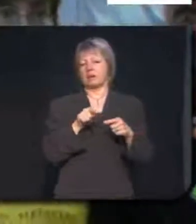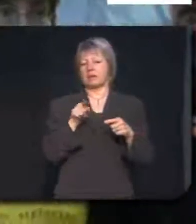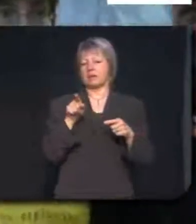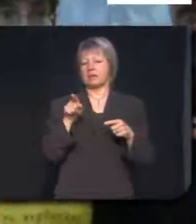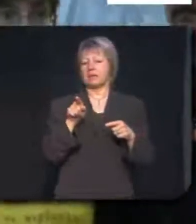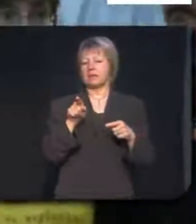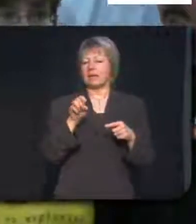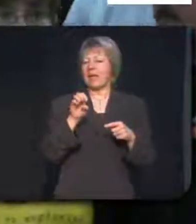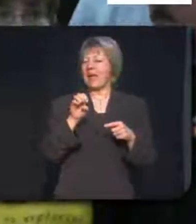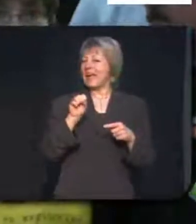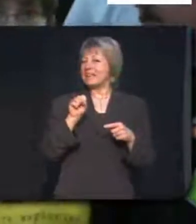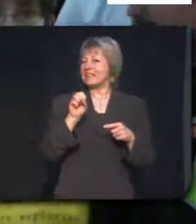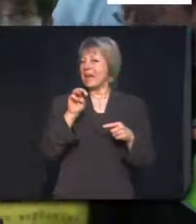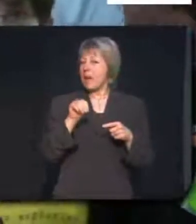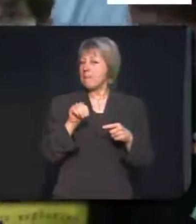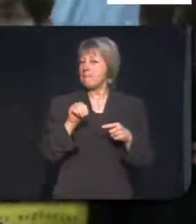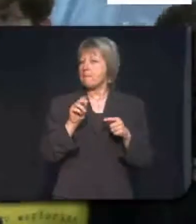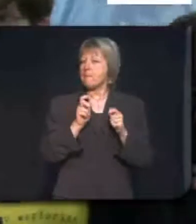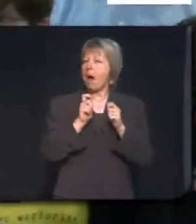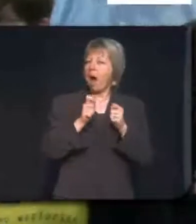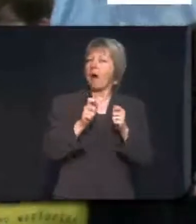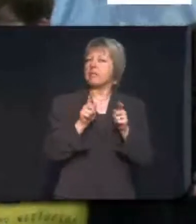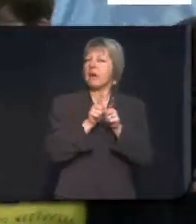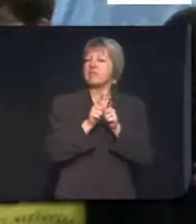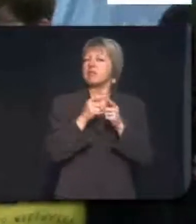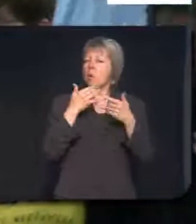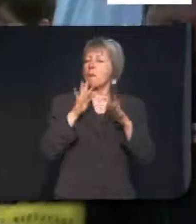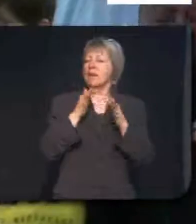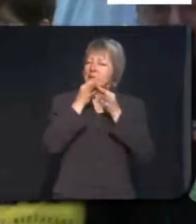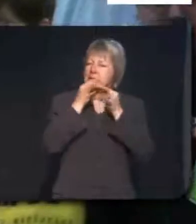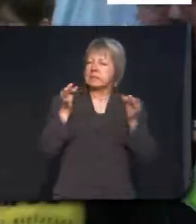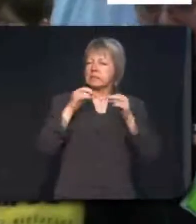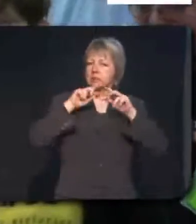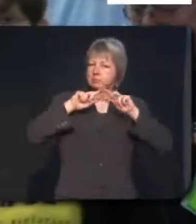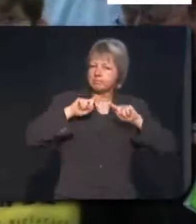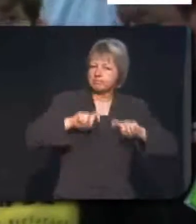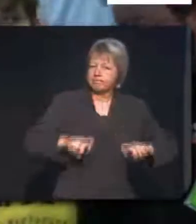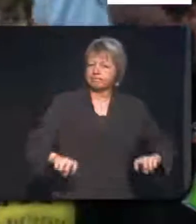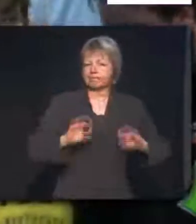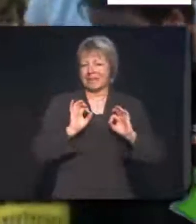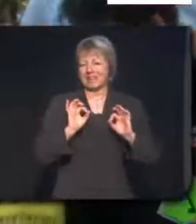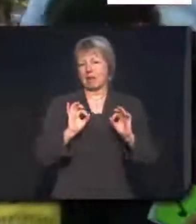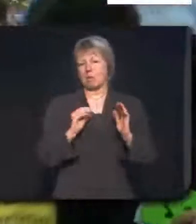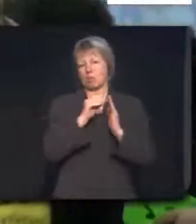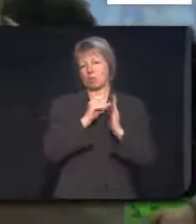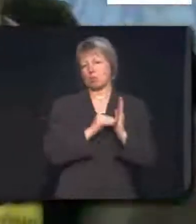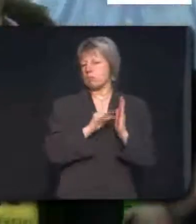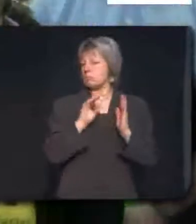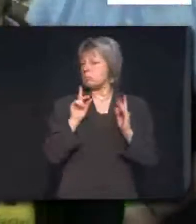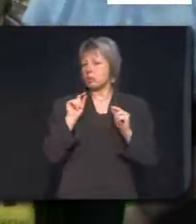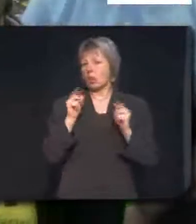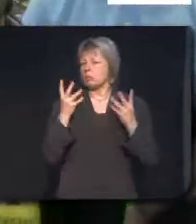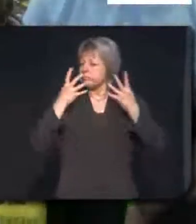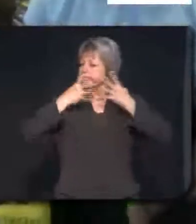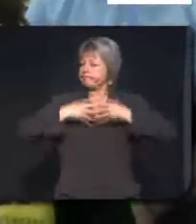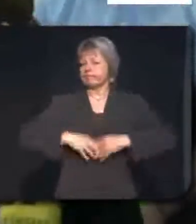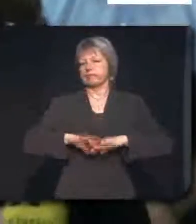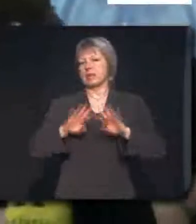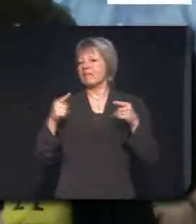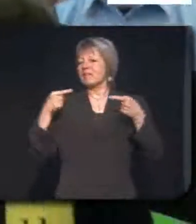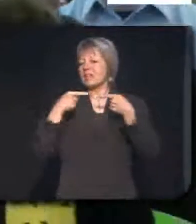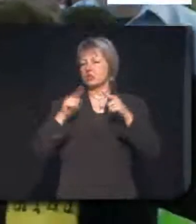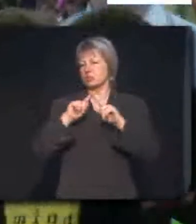ausformuliert von daher wunderbar Ergänzung kein Widerspruch vielen Dank nächste Frage